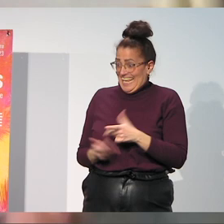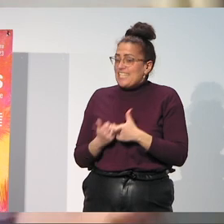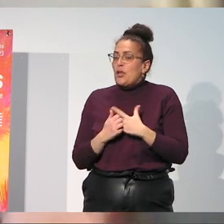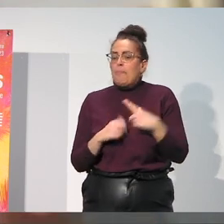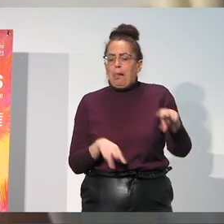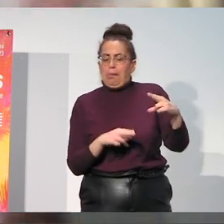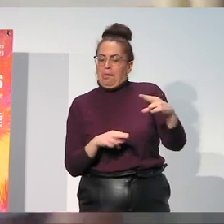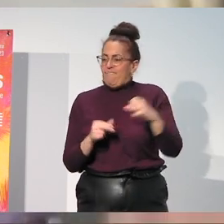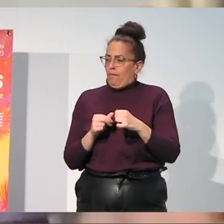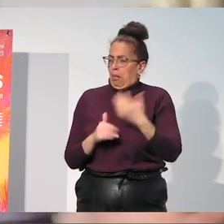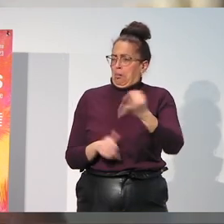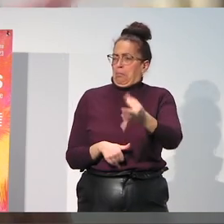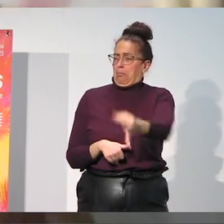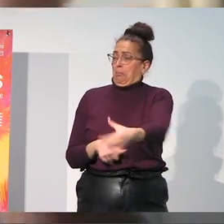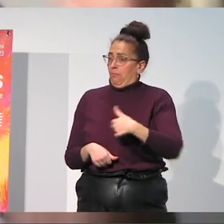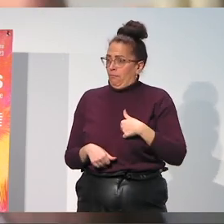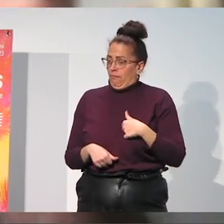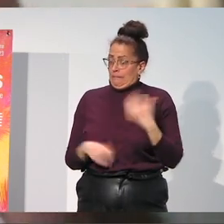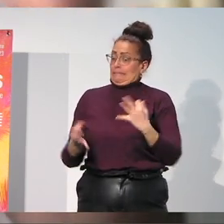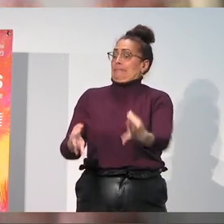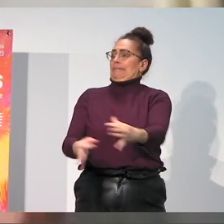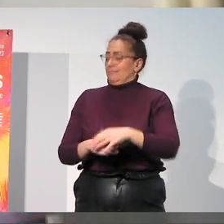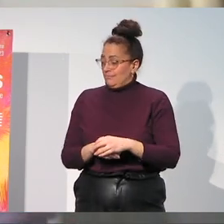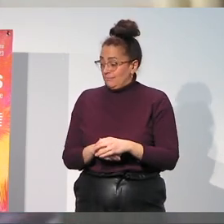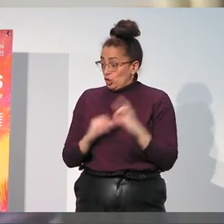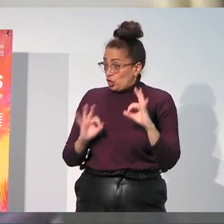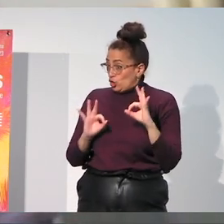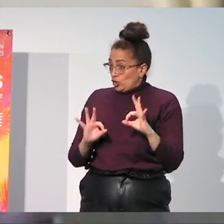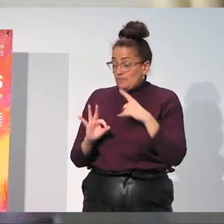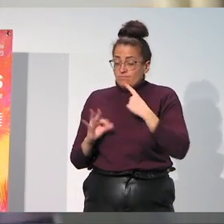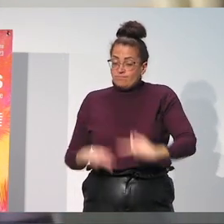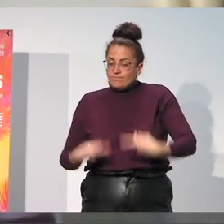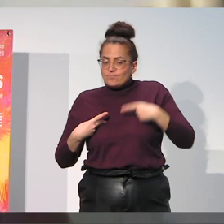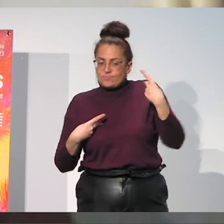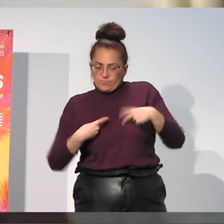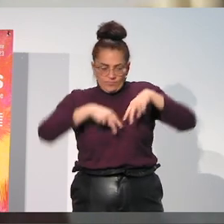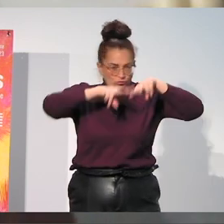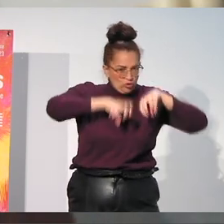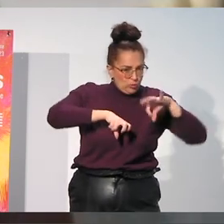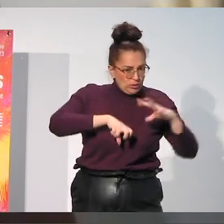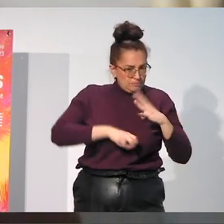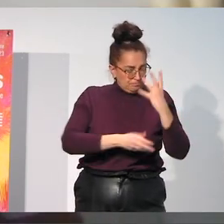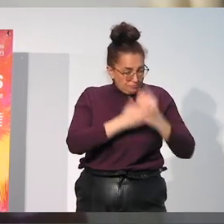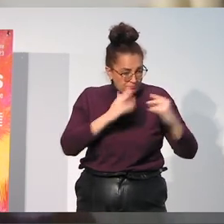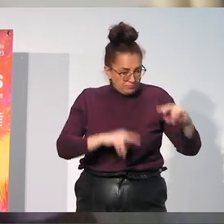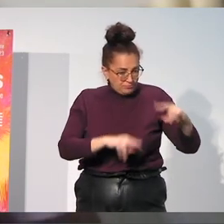faisais mes recherches pour constituer toutes les colonnes de sa vie, je me suis aperçu qu'il y avait peu d'informations